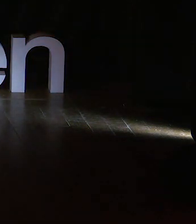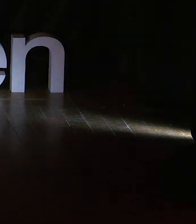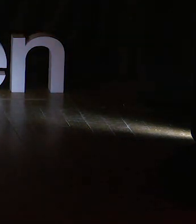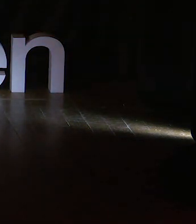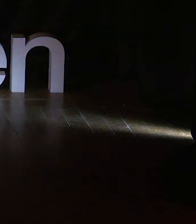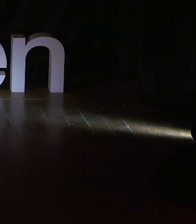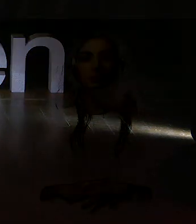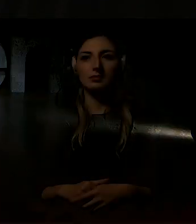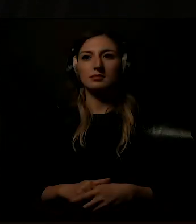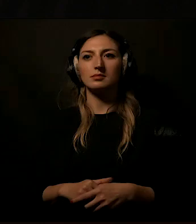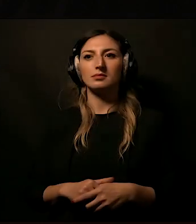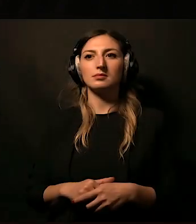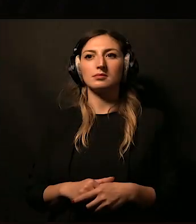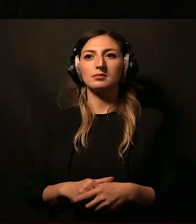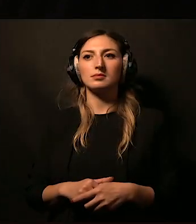Like